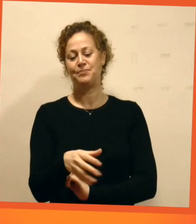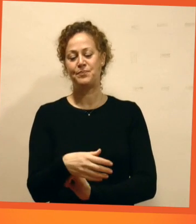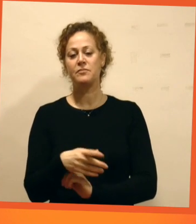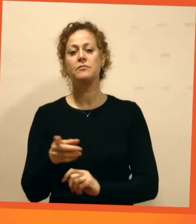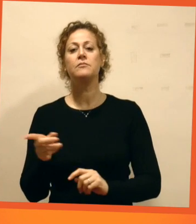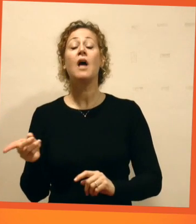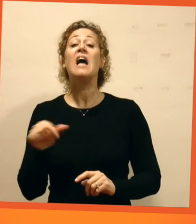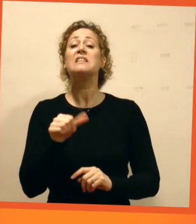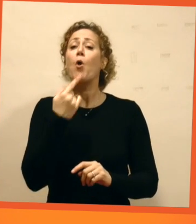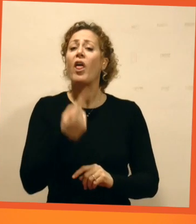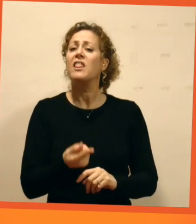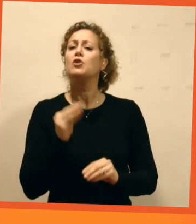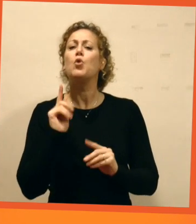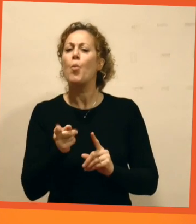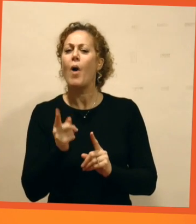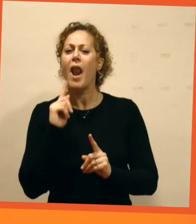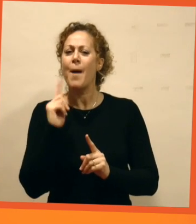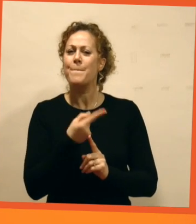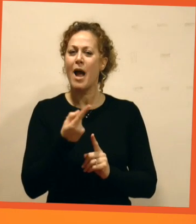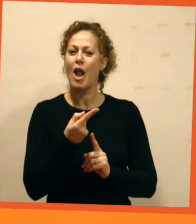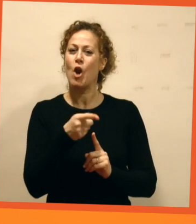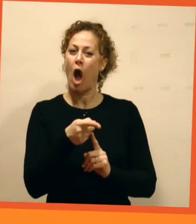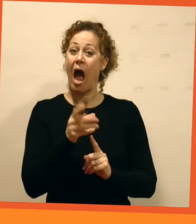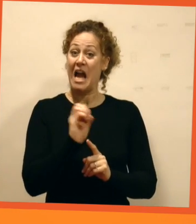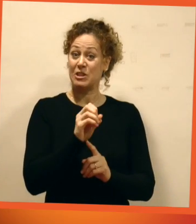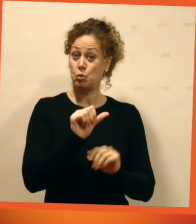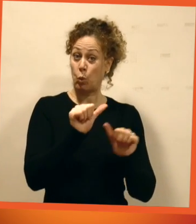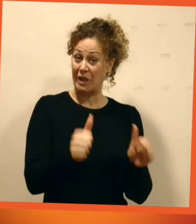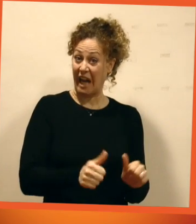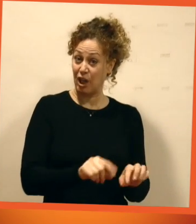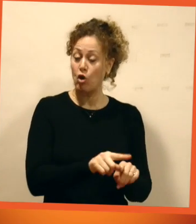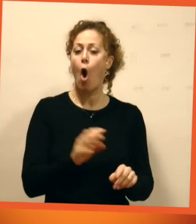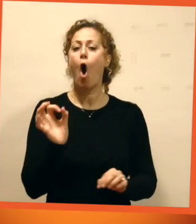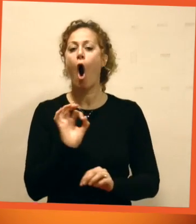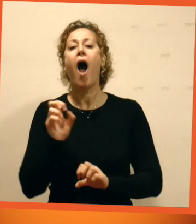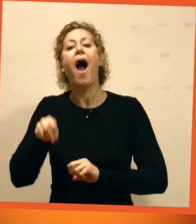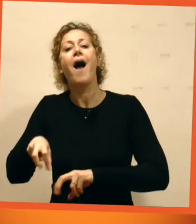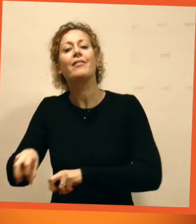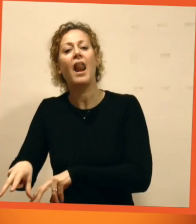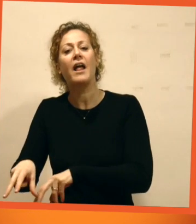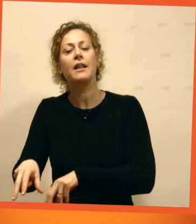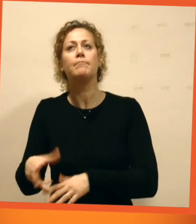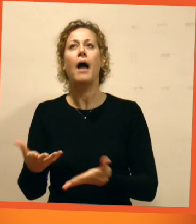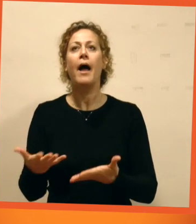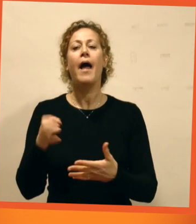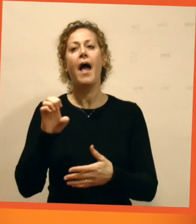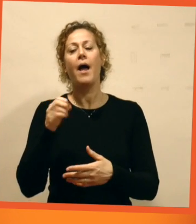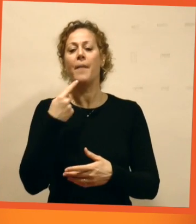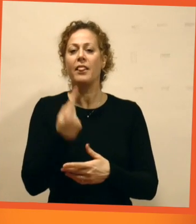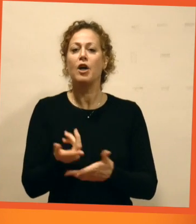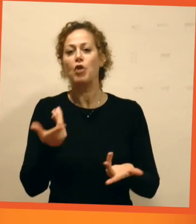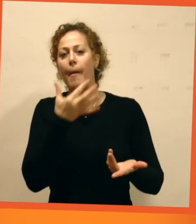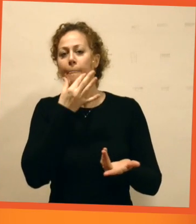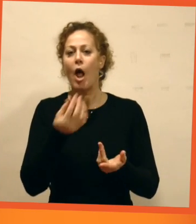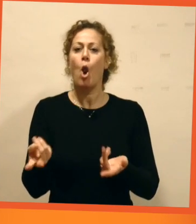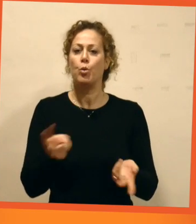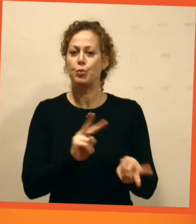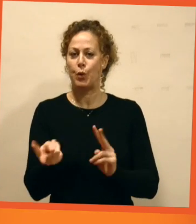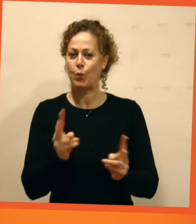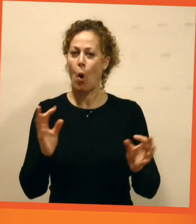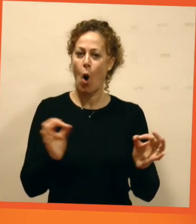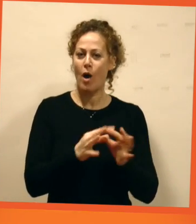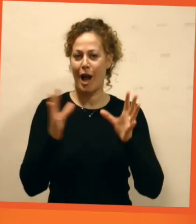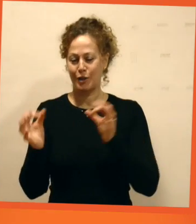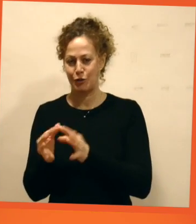atleta? Beh, è bello, divertente e utile in tutti e due le occasioni, perché quando